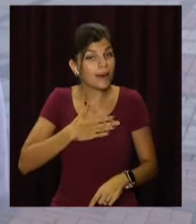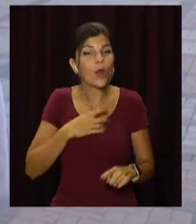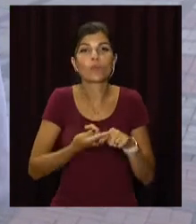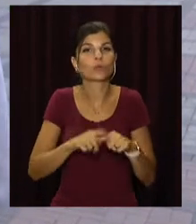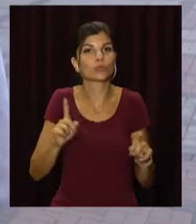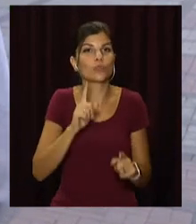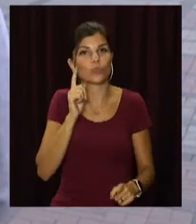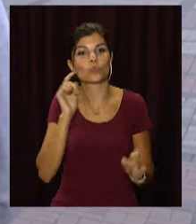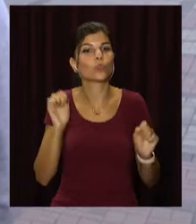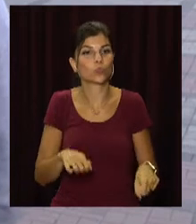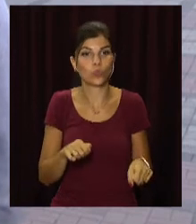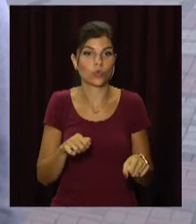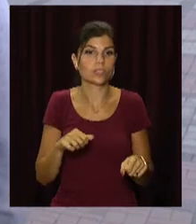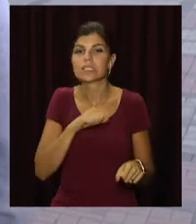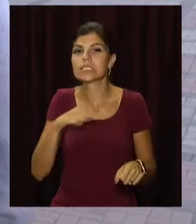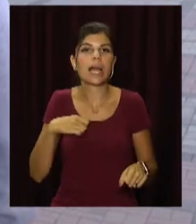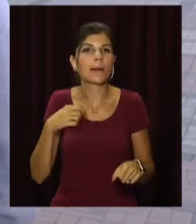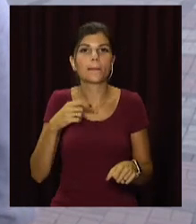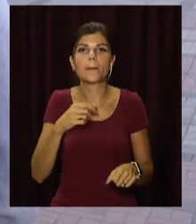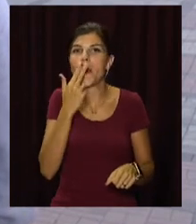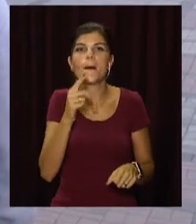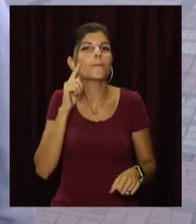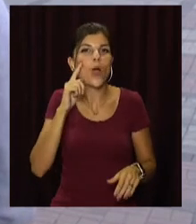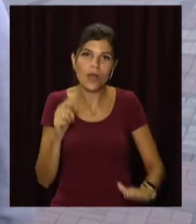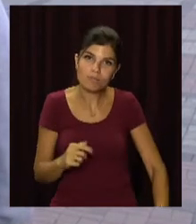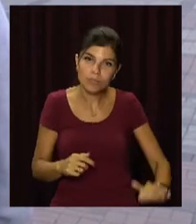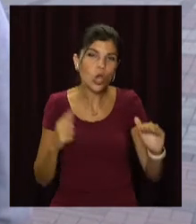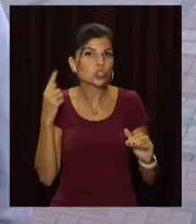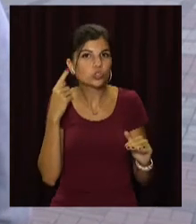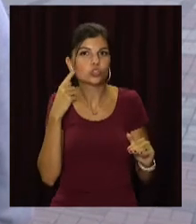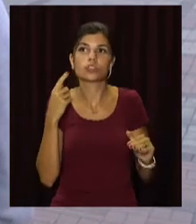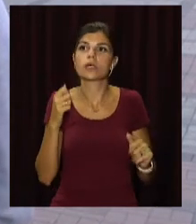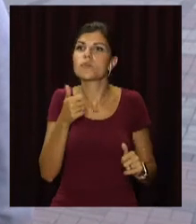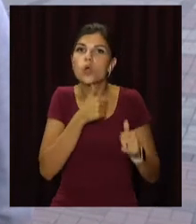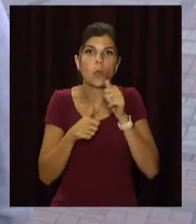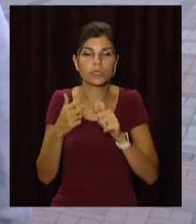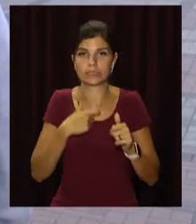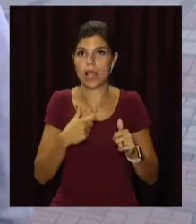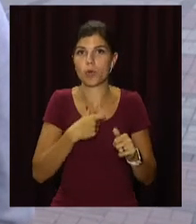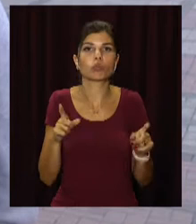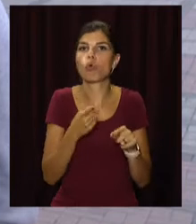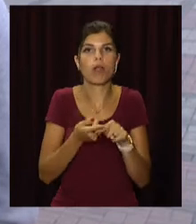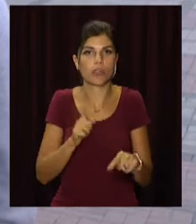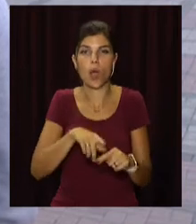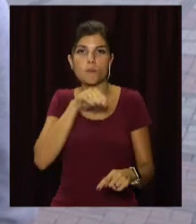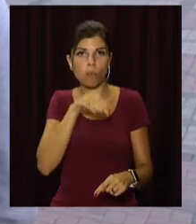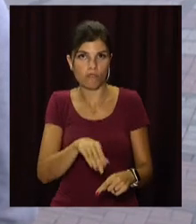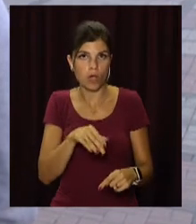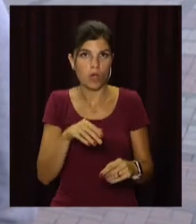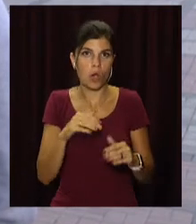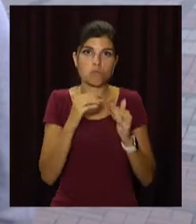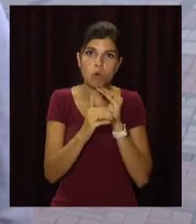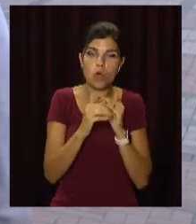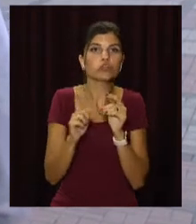молодь зможе з самого маленького віку почути на себе і у себе, що таке професійне поле, да, що